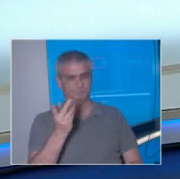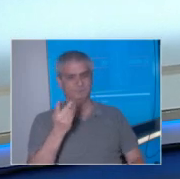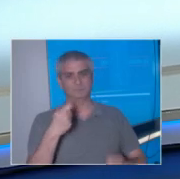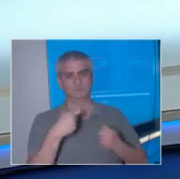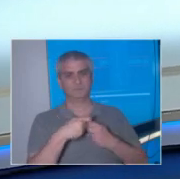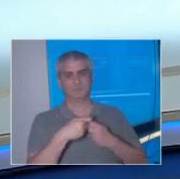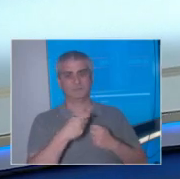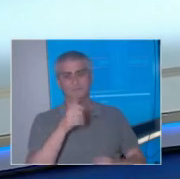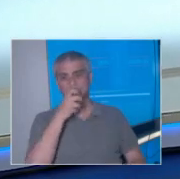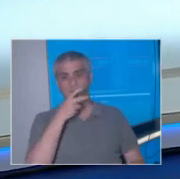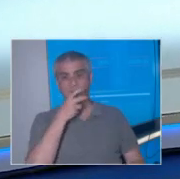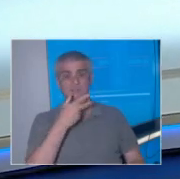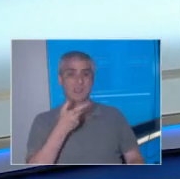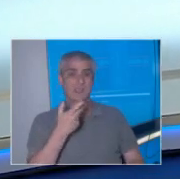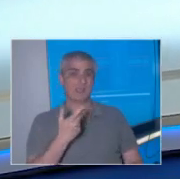ארומה.